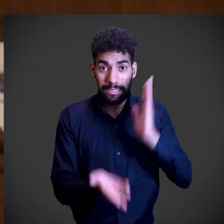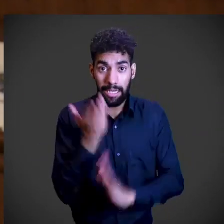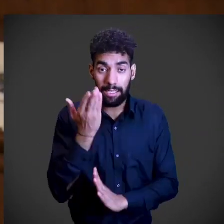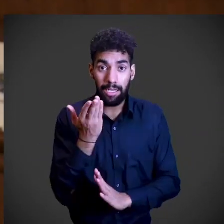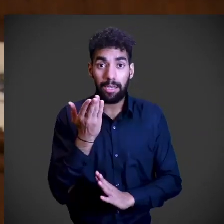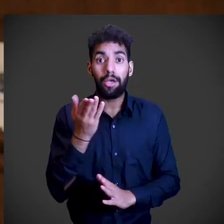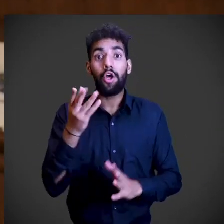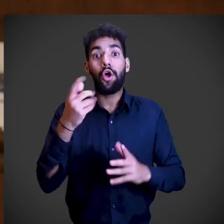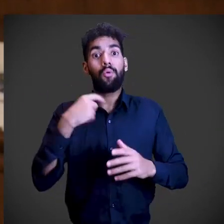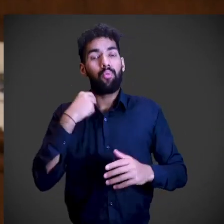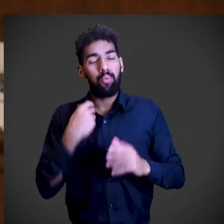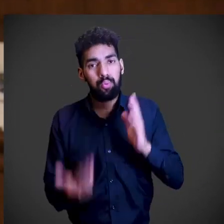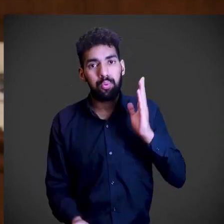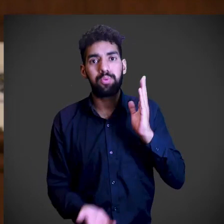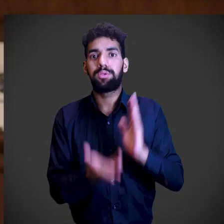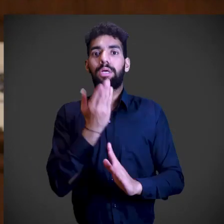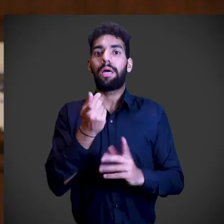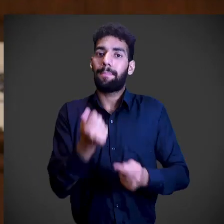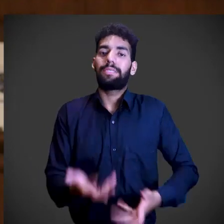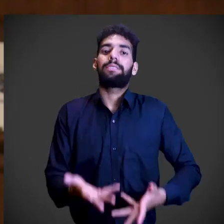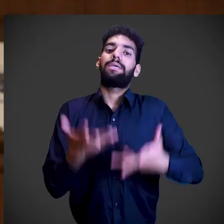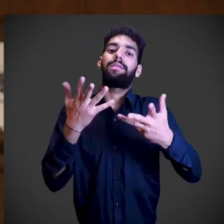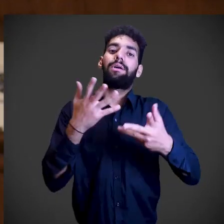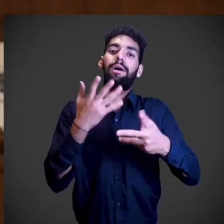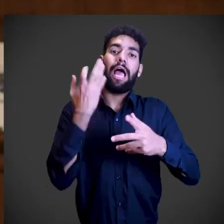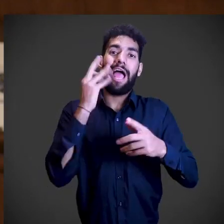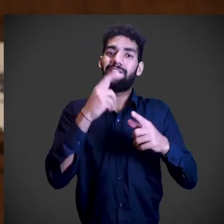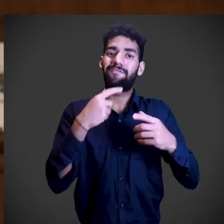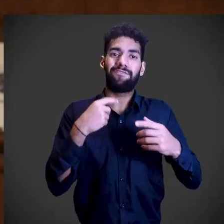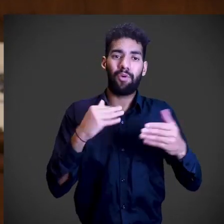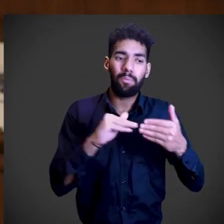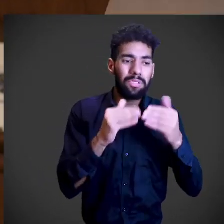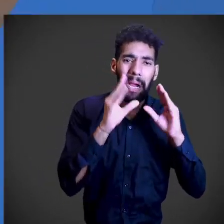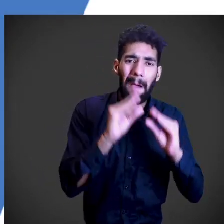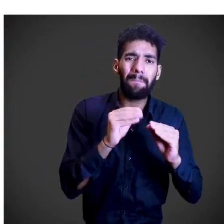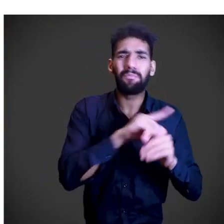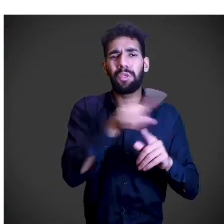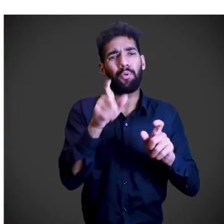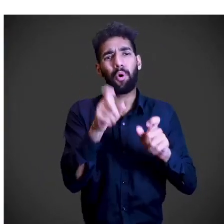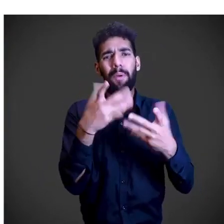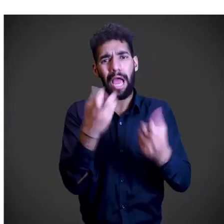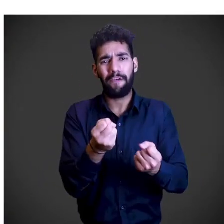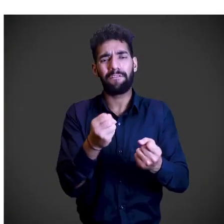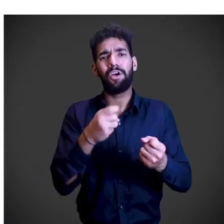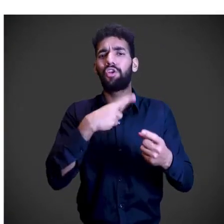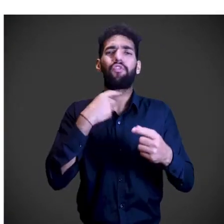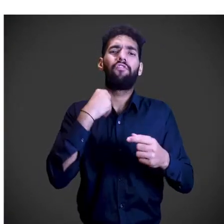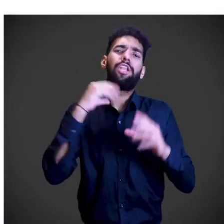उसकी क्वालिटी अच्छी हो जाती है और उतना ही उसकी वैल्यू फॉर मनी मिलती है।